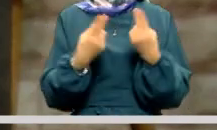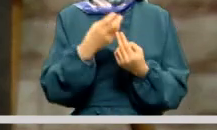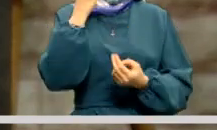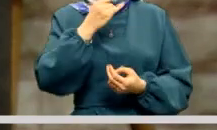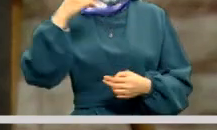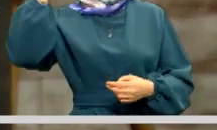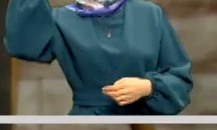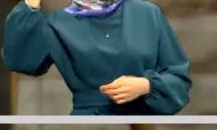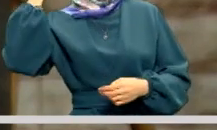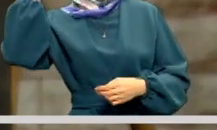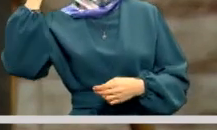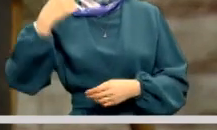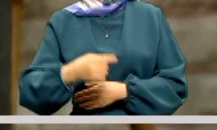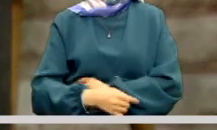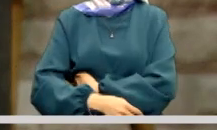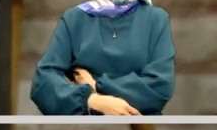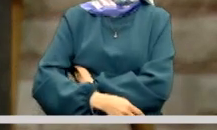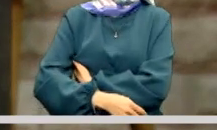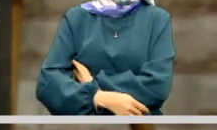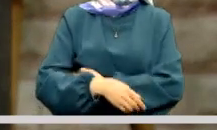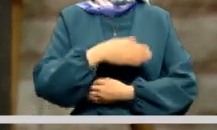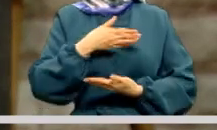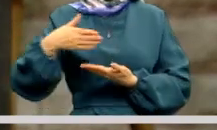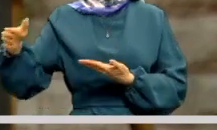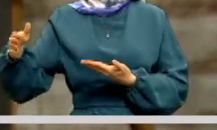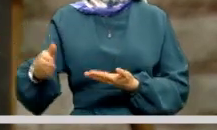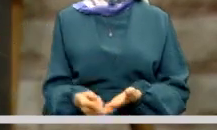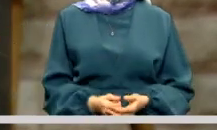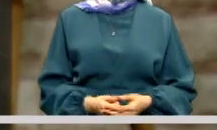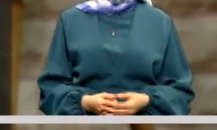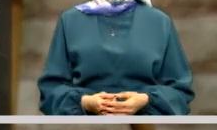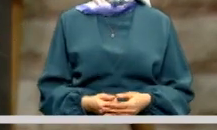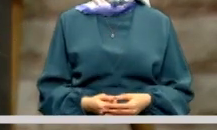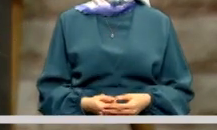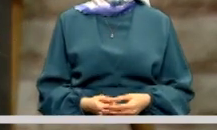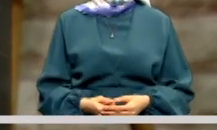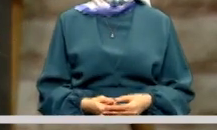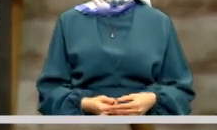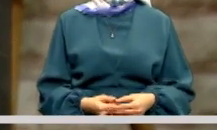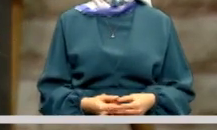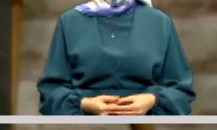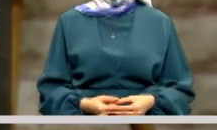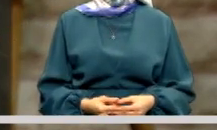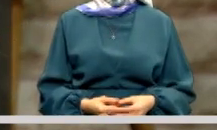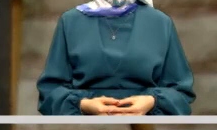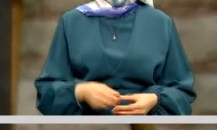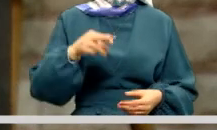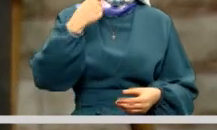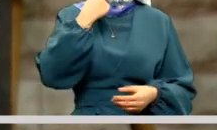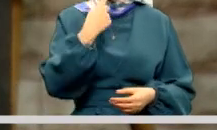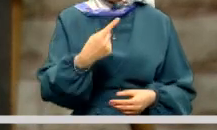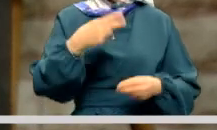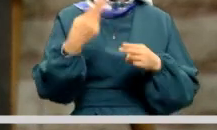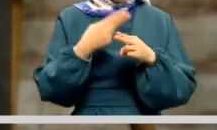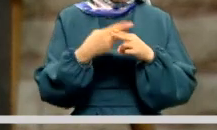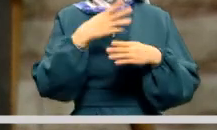zihin dünyamızdaki farklı düşünceleri bertaraf etmek izale etmek yok etmek gibi sayabileceğimiz örnekler